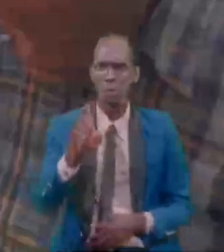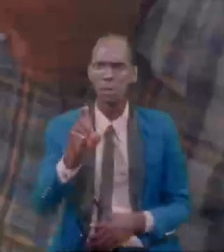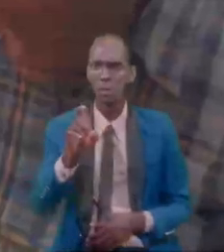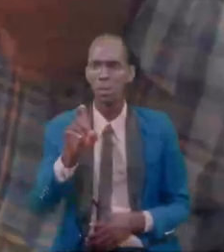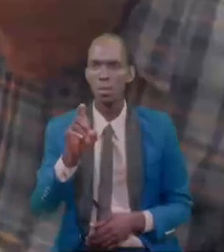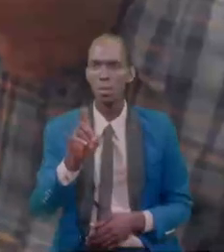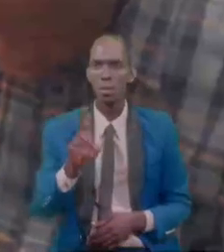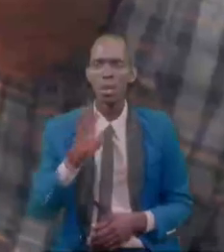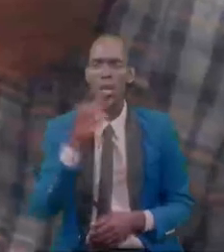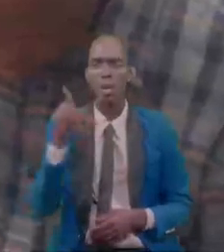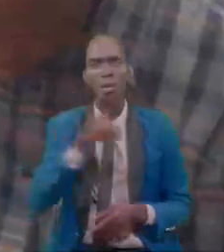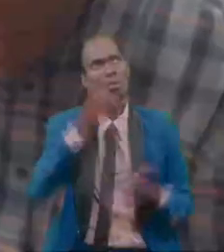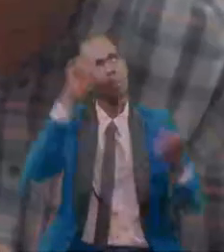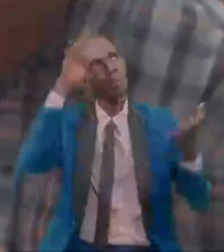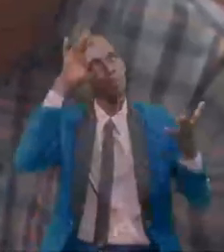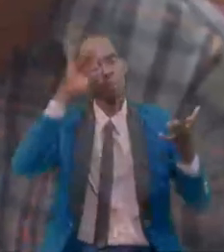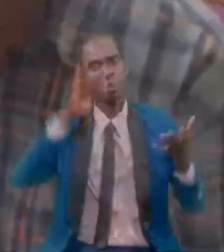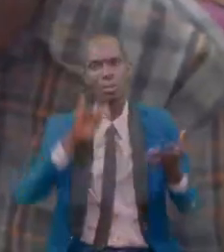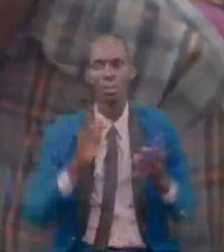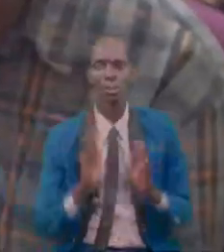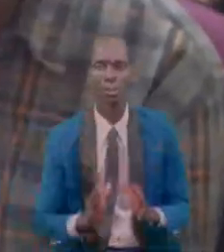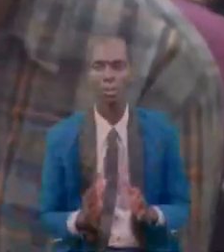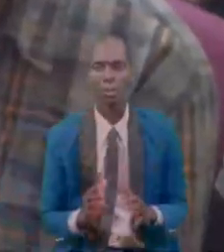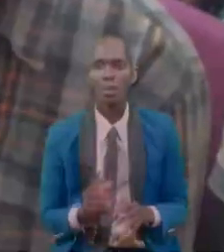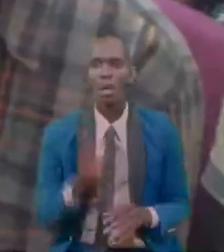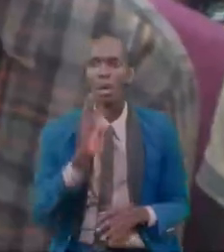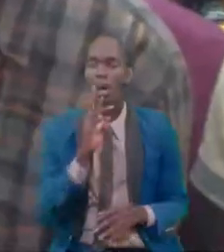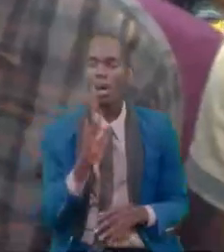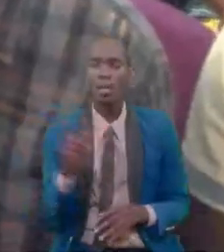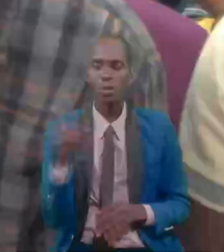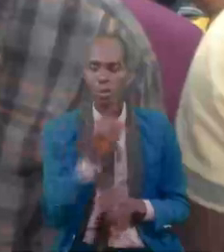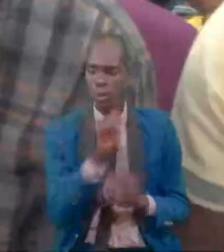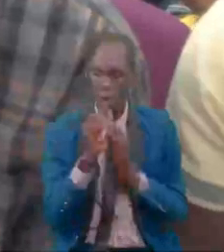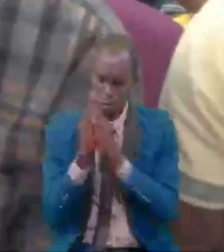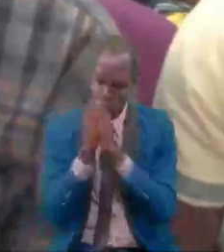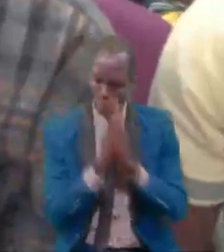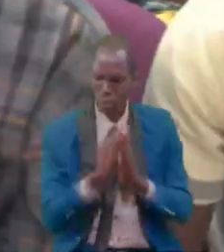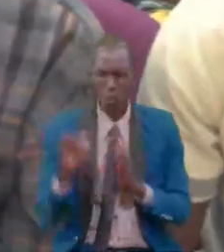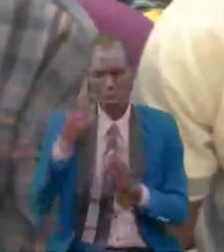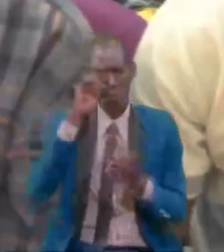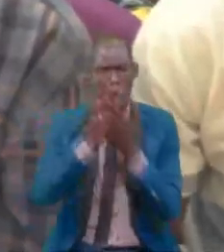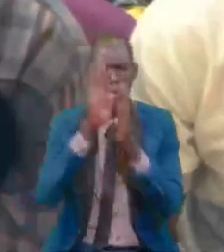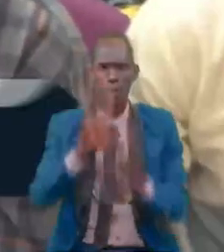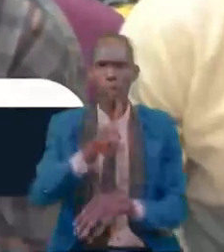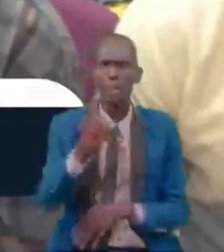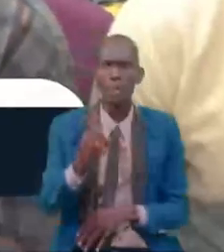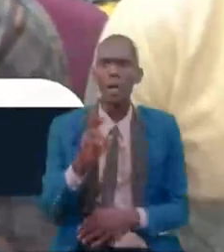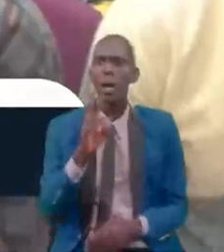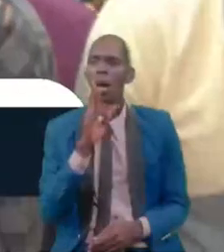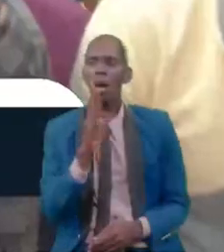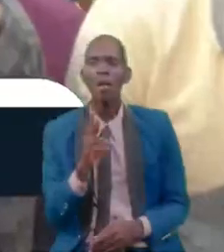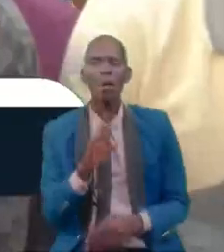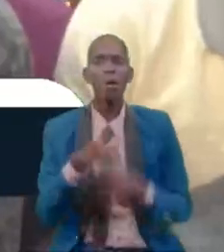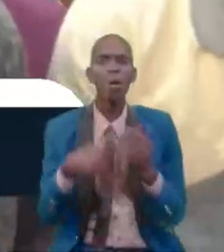ce soir? Y a-t-il des croyants qui espèrent ce soir? Je dis, y a-t-il des croyants qui prient ce soir? Je dis, y a-t-il